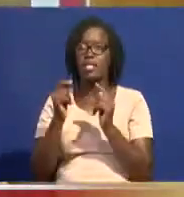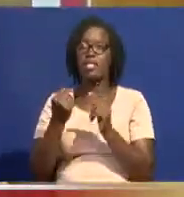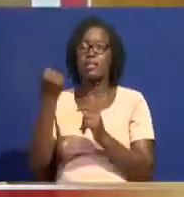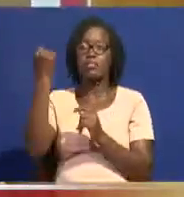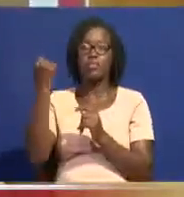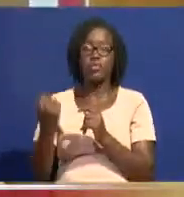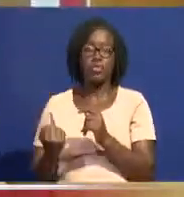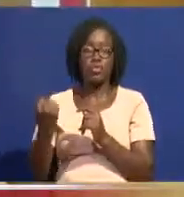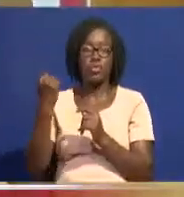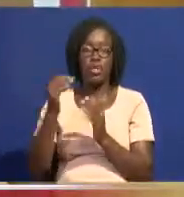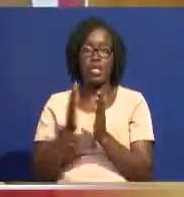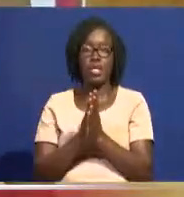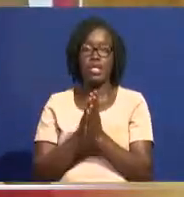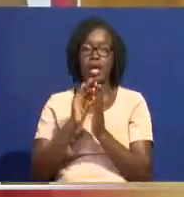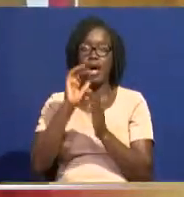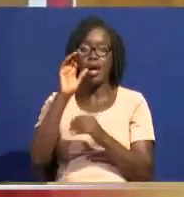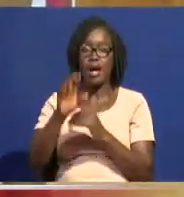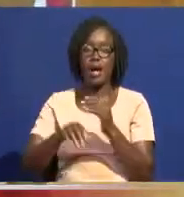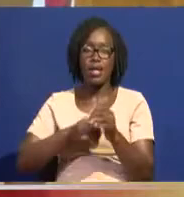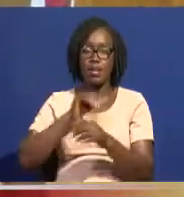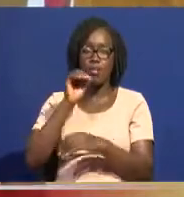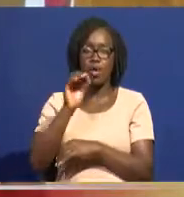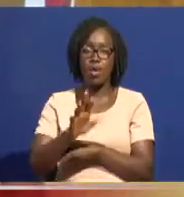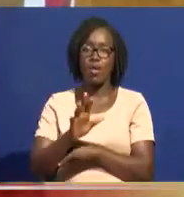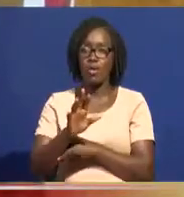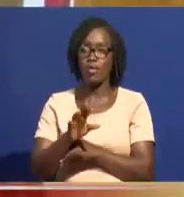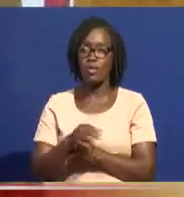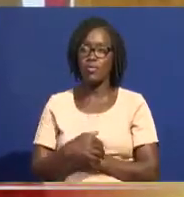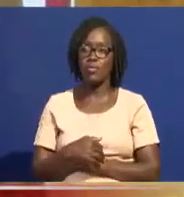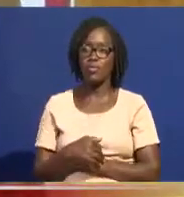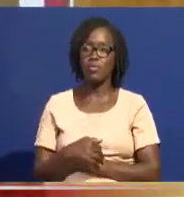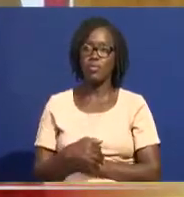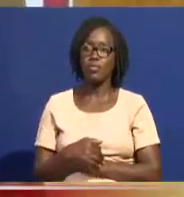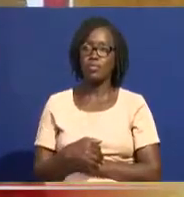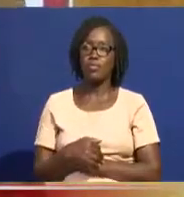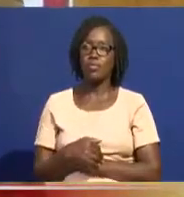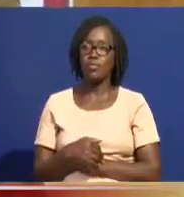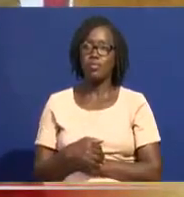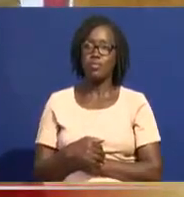na timu ya mpira wa mikono. King Mwangi, Darubini Michezo.